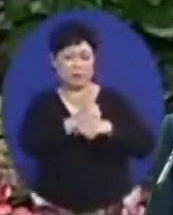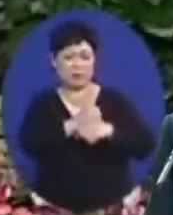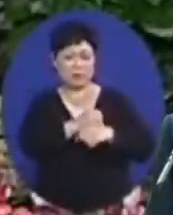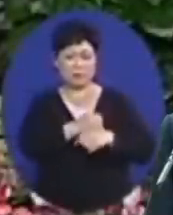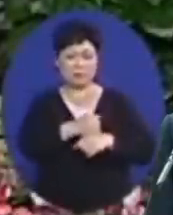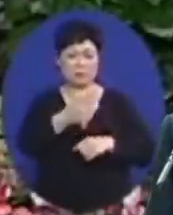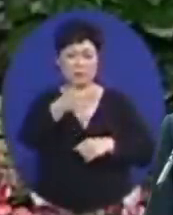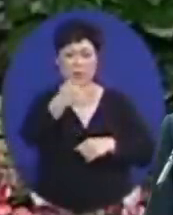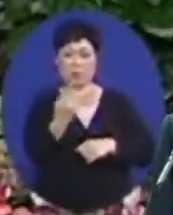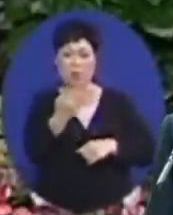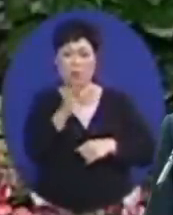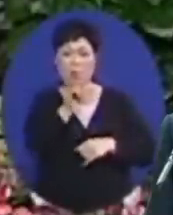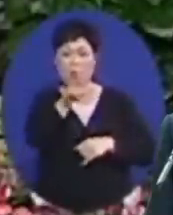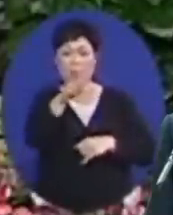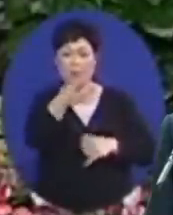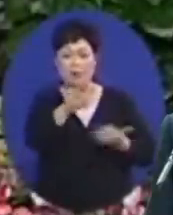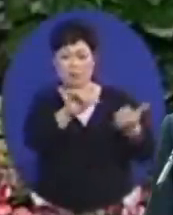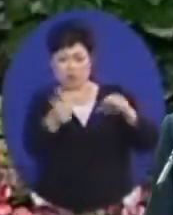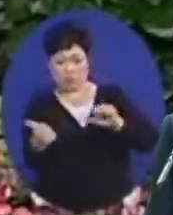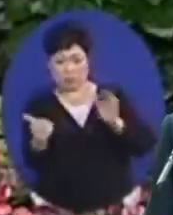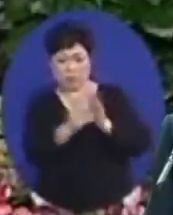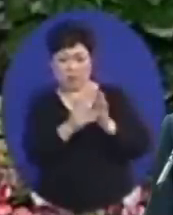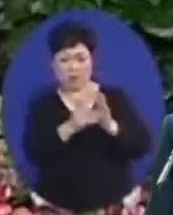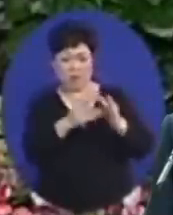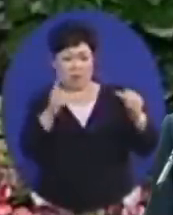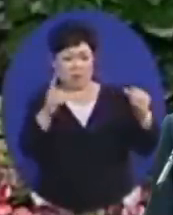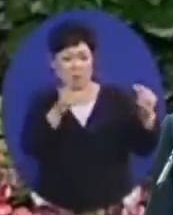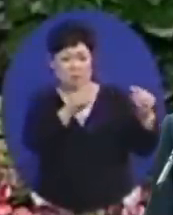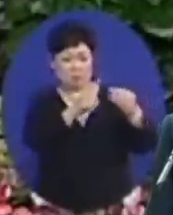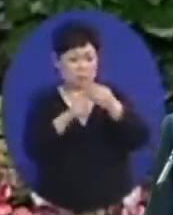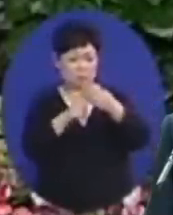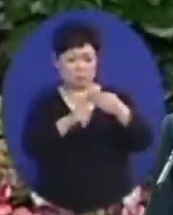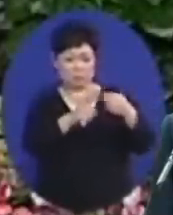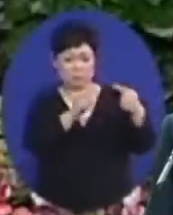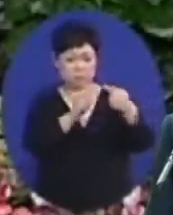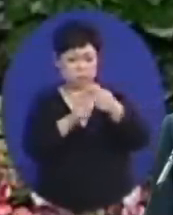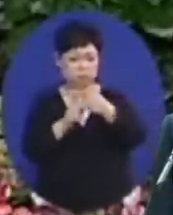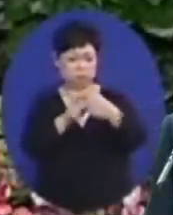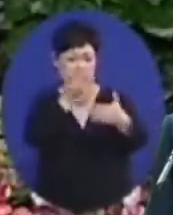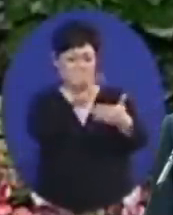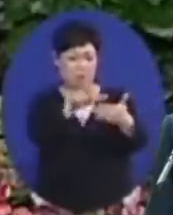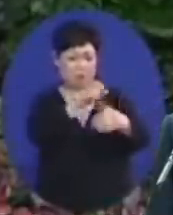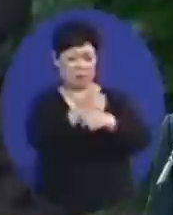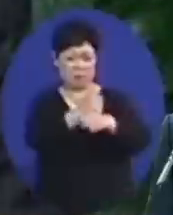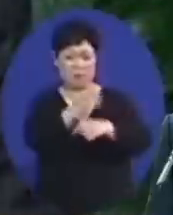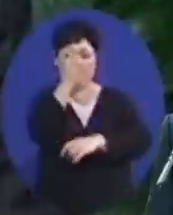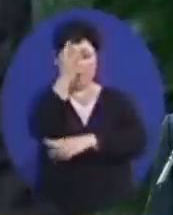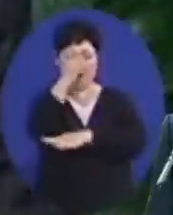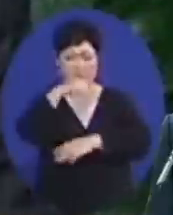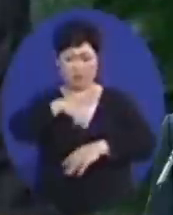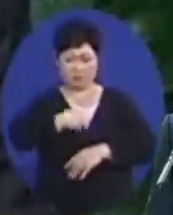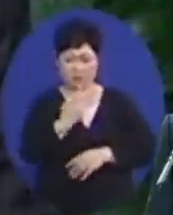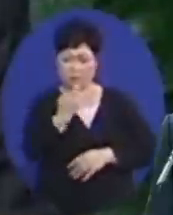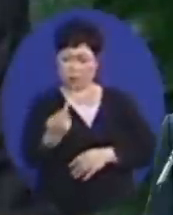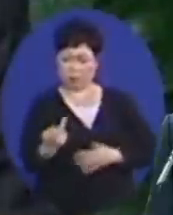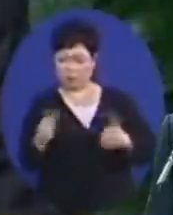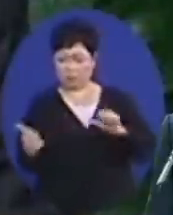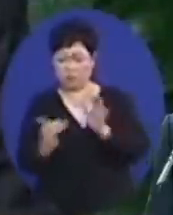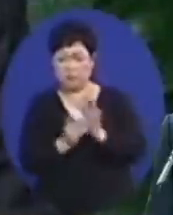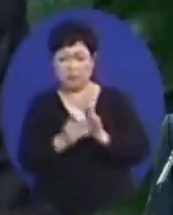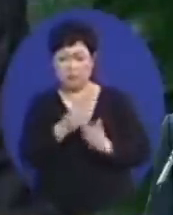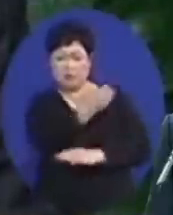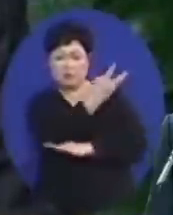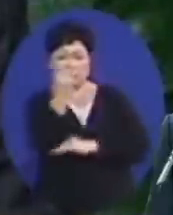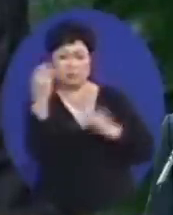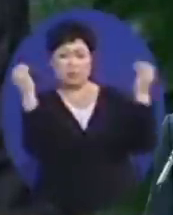노벨이 사망했다 그렇게 써 있기 때문인 것입니다. 원래 자기 동생이 죽었는데 신문사들이